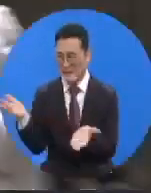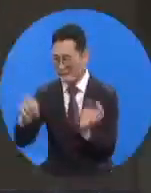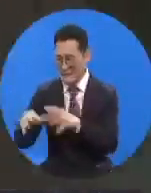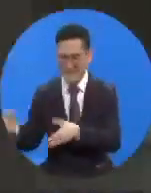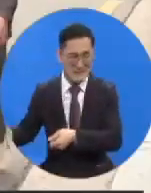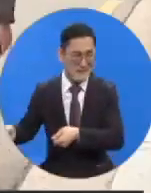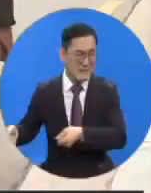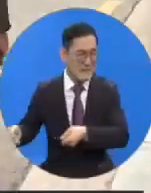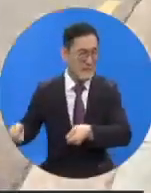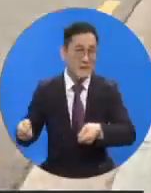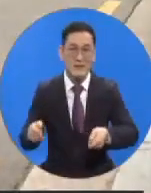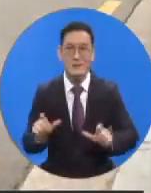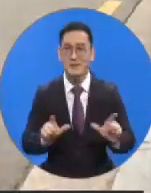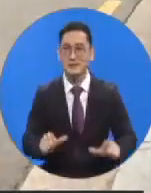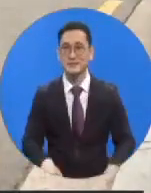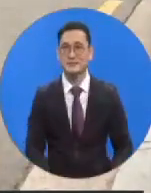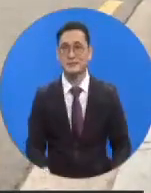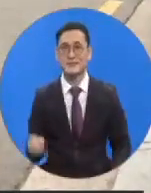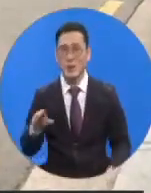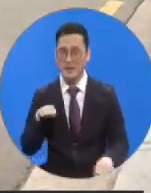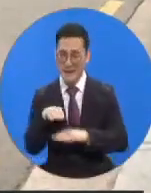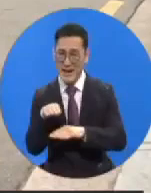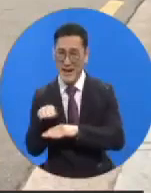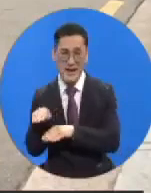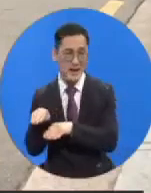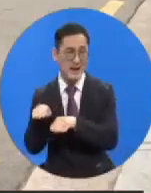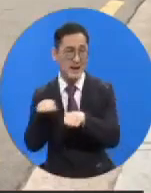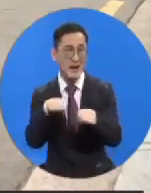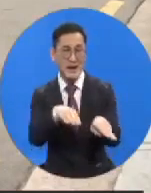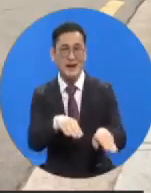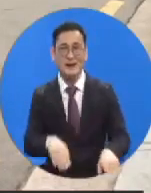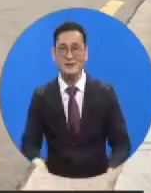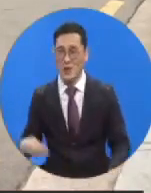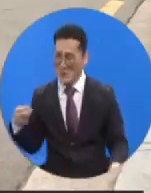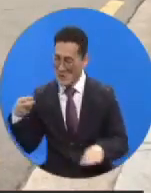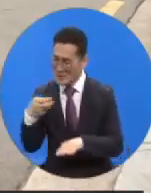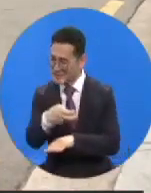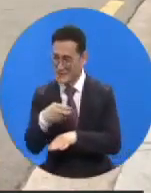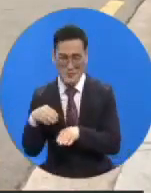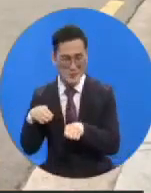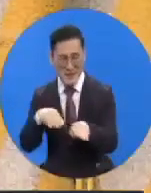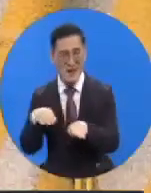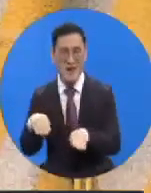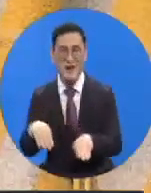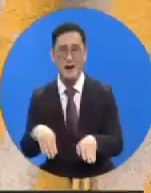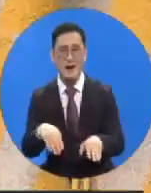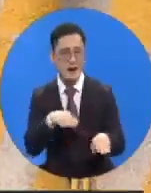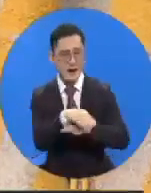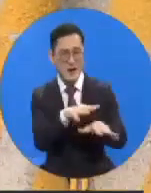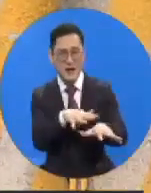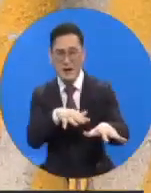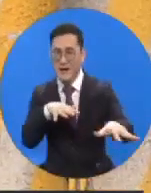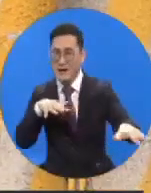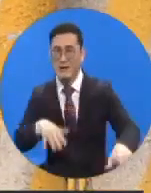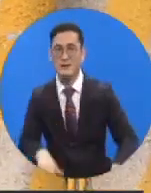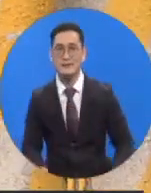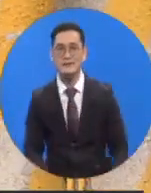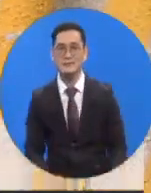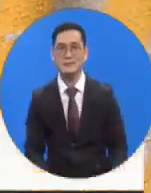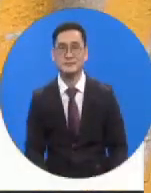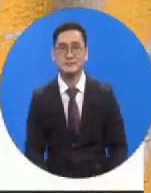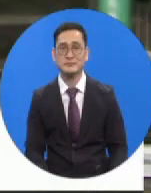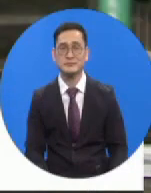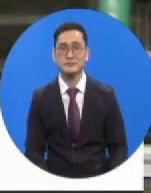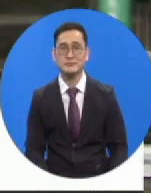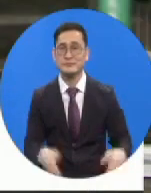담아왔습니다. 승용차를 타고 온 학생들의 셔틀버스까지 몰리면서 학원 주변 도로도 북적입니다. 사회적